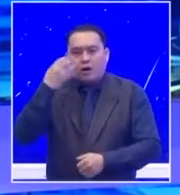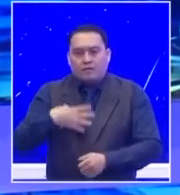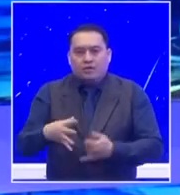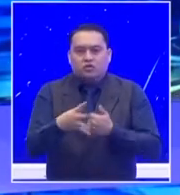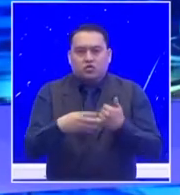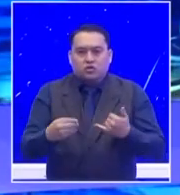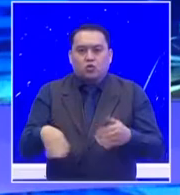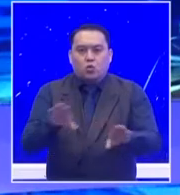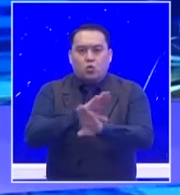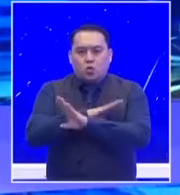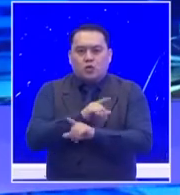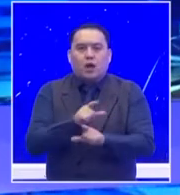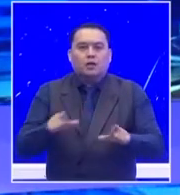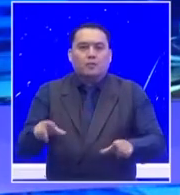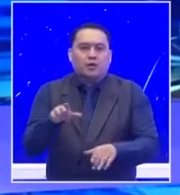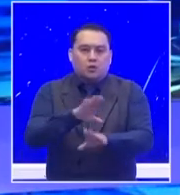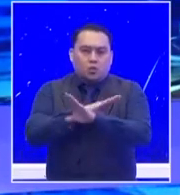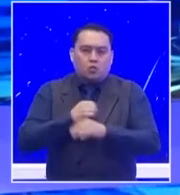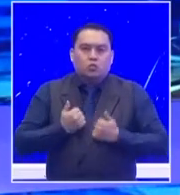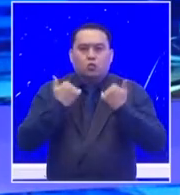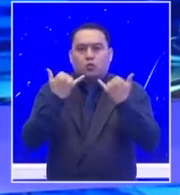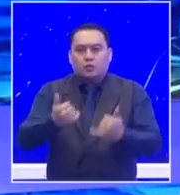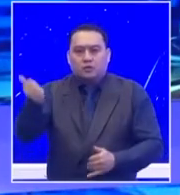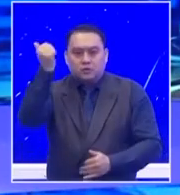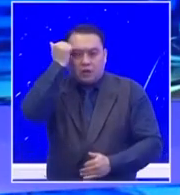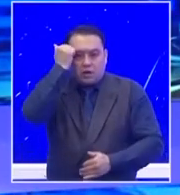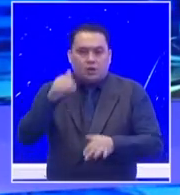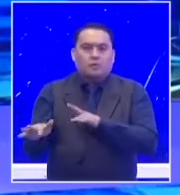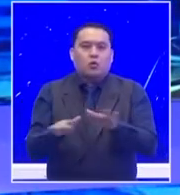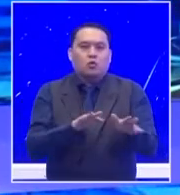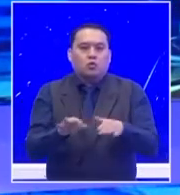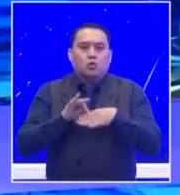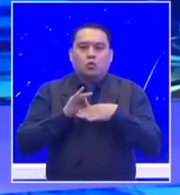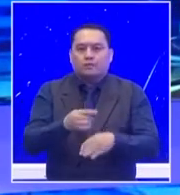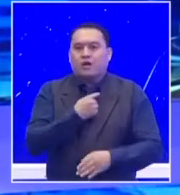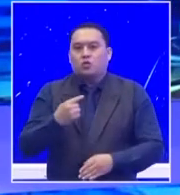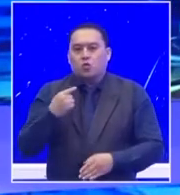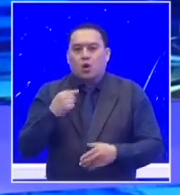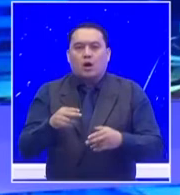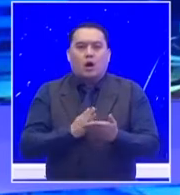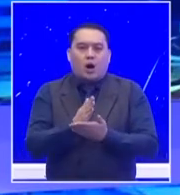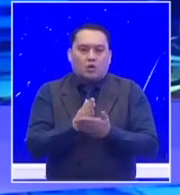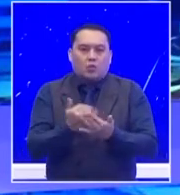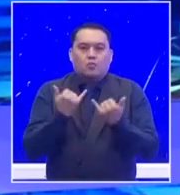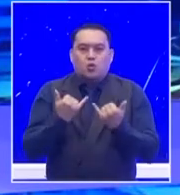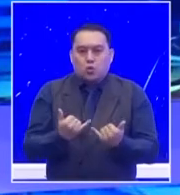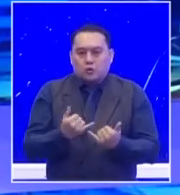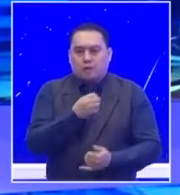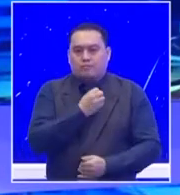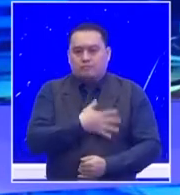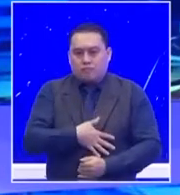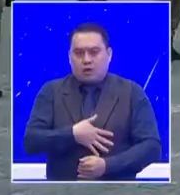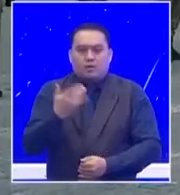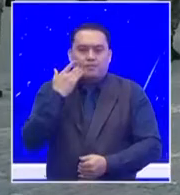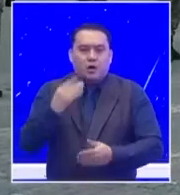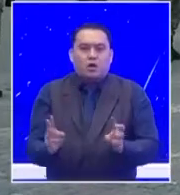қаза тапқан боздақтарды еске алып, рухтарына тағзым ету шаралары өтіп жатыр. Талдықорғандық ардагерлер бүгін ең алдымен мәңгілік алау